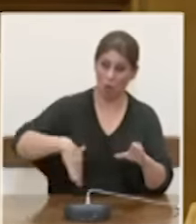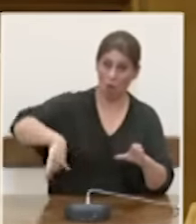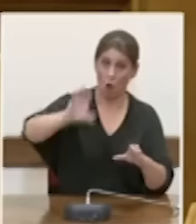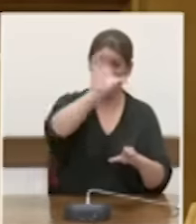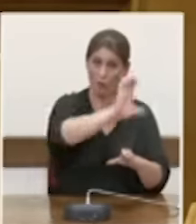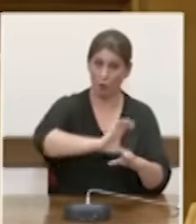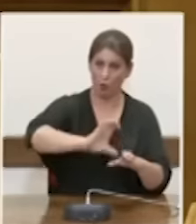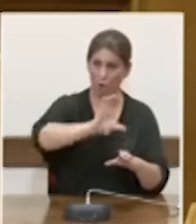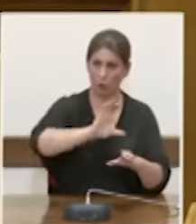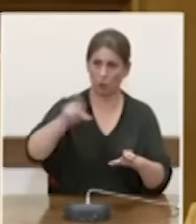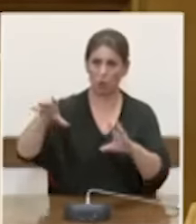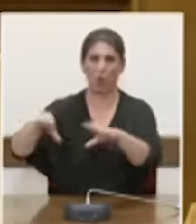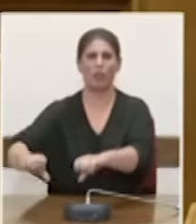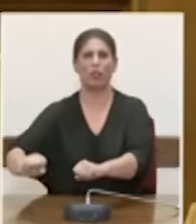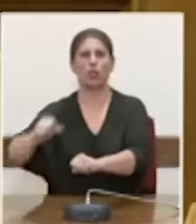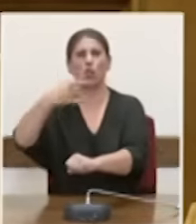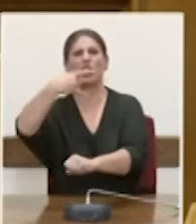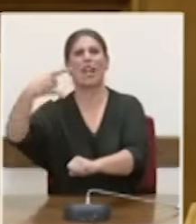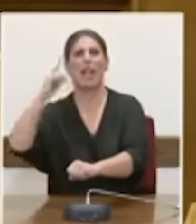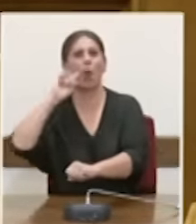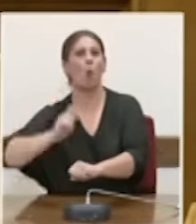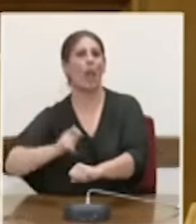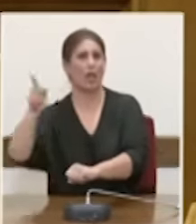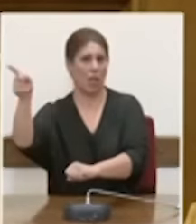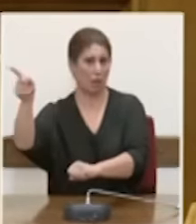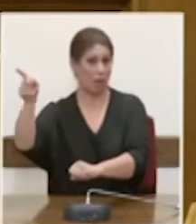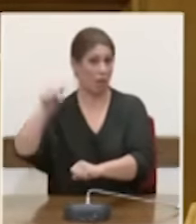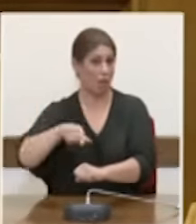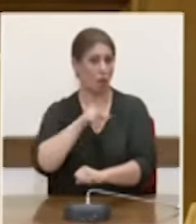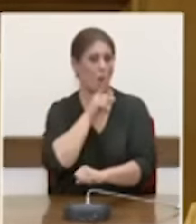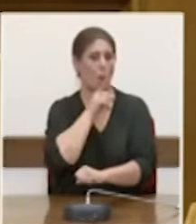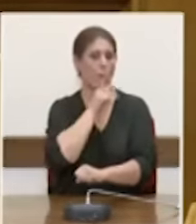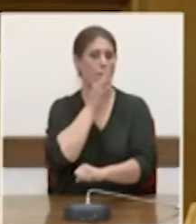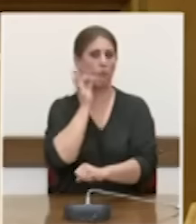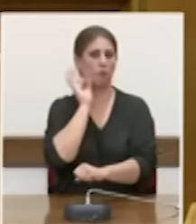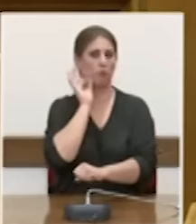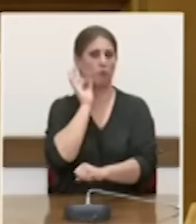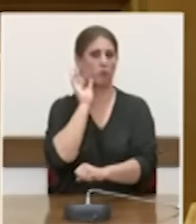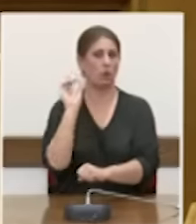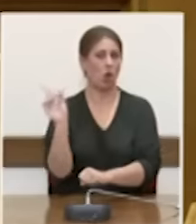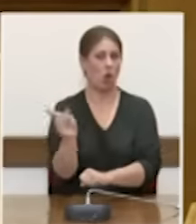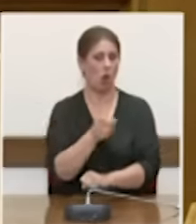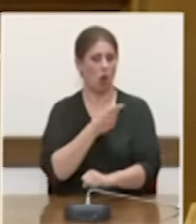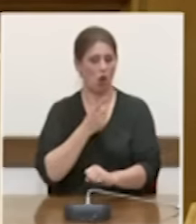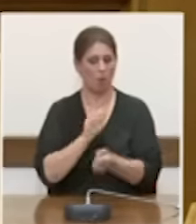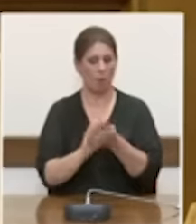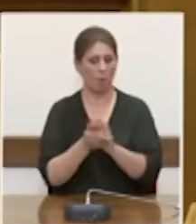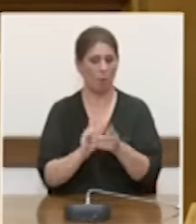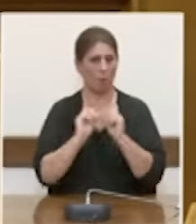στο καθεστώς Ζελένσκι. Και γι' αυτά επίσης δεν μιλάει κανείς σας, γιατί όλοι συμφωνείτε. Ενώ